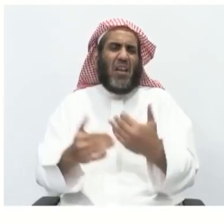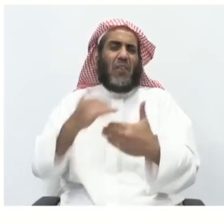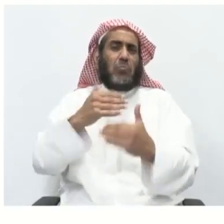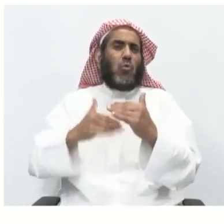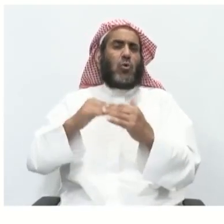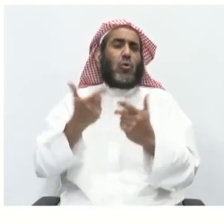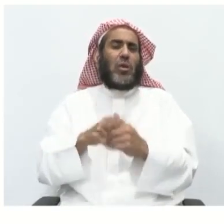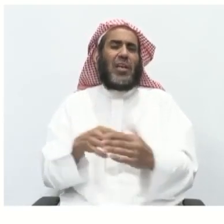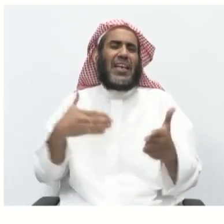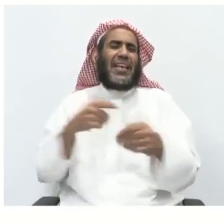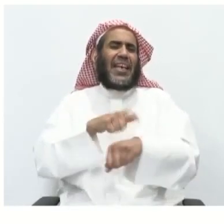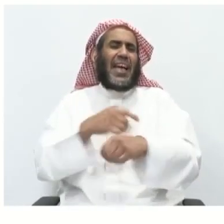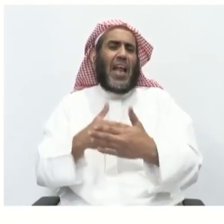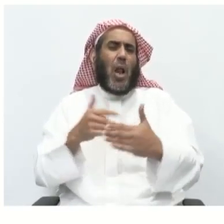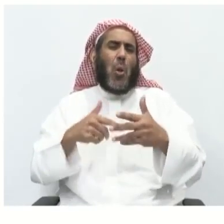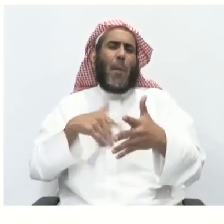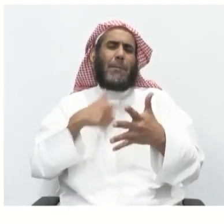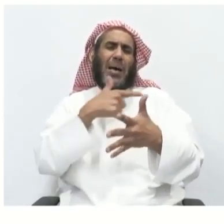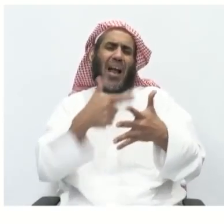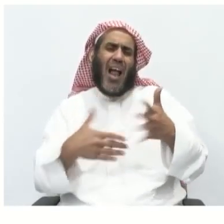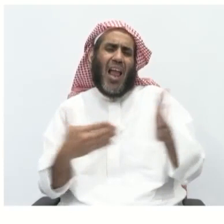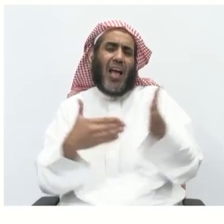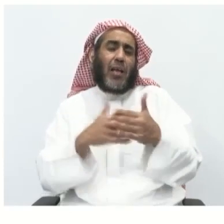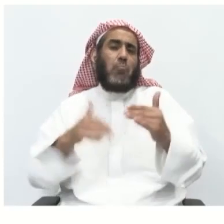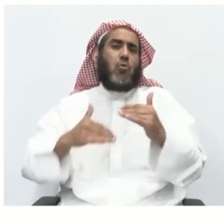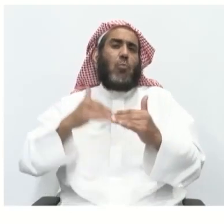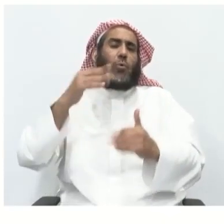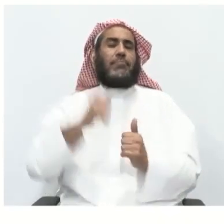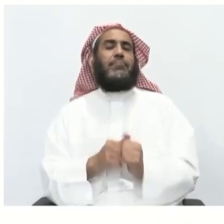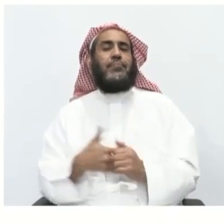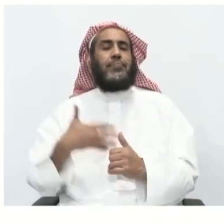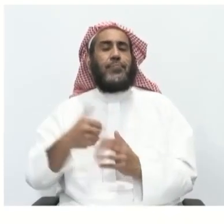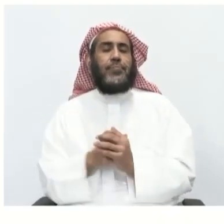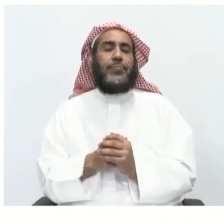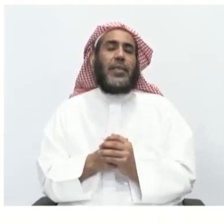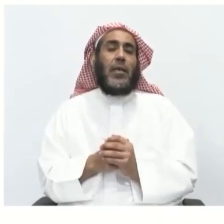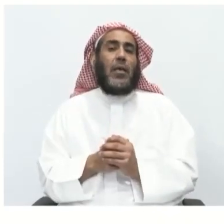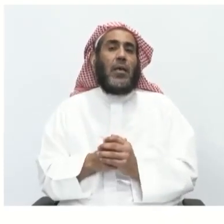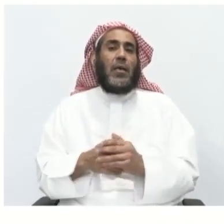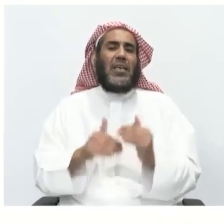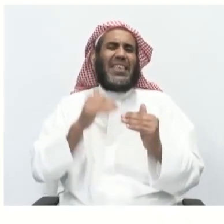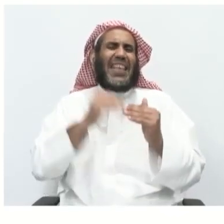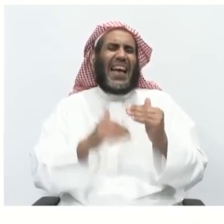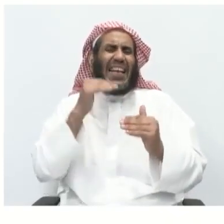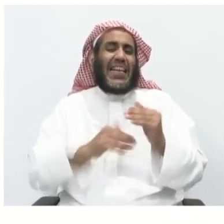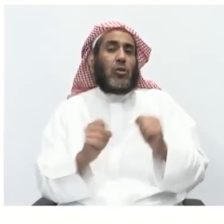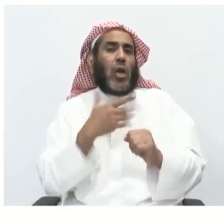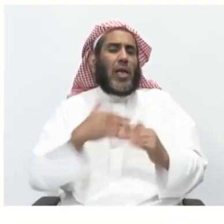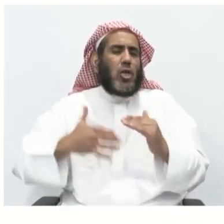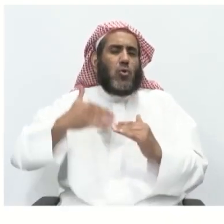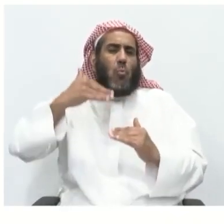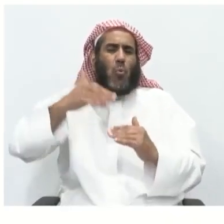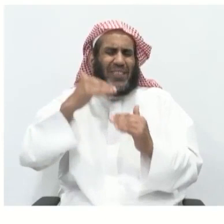النضج خلال المراحل الاخيره من نمو تقليل سرعه النمو